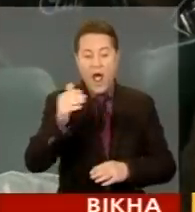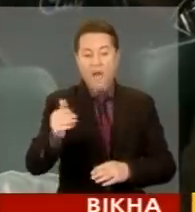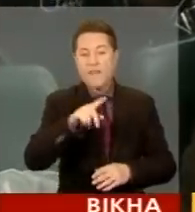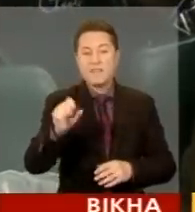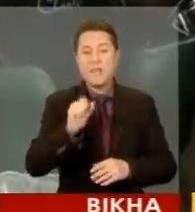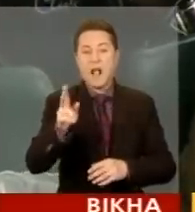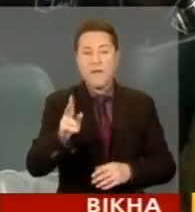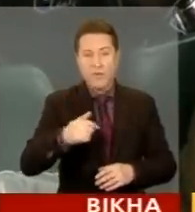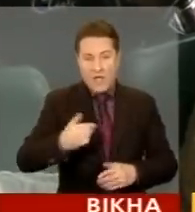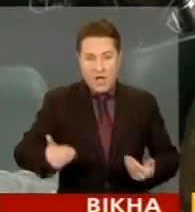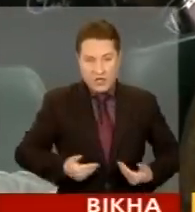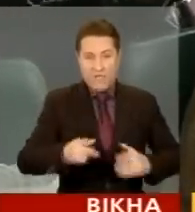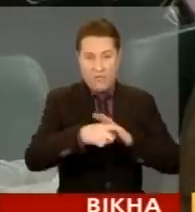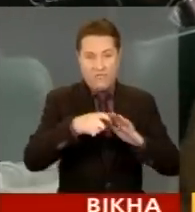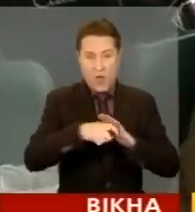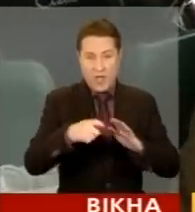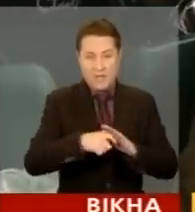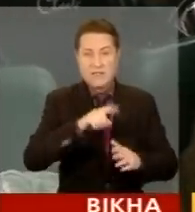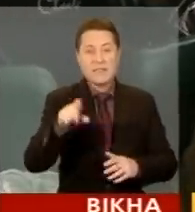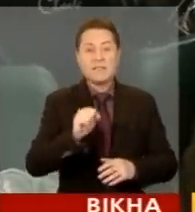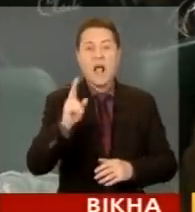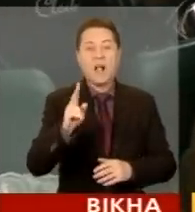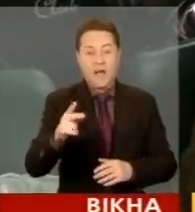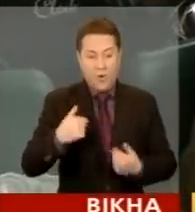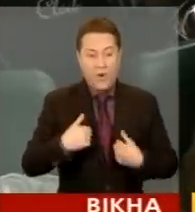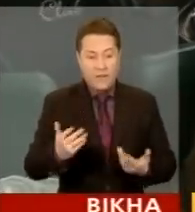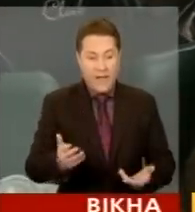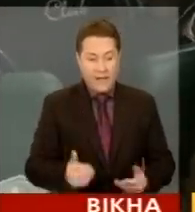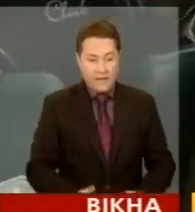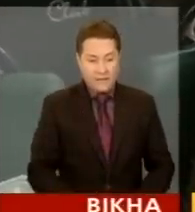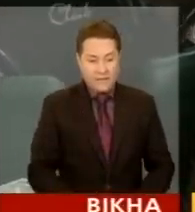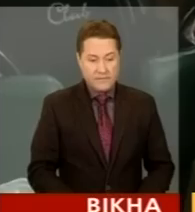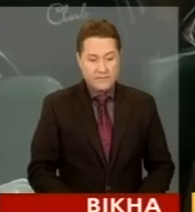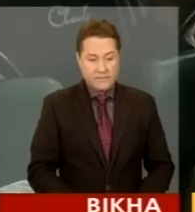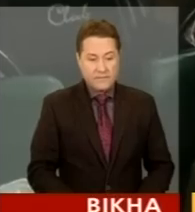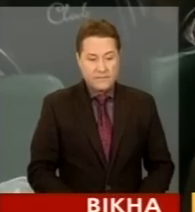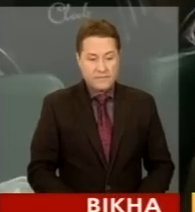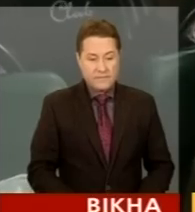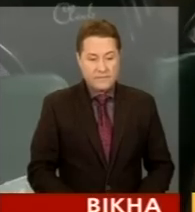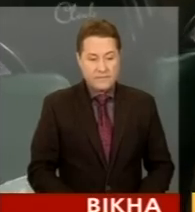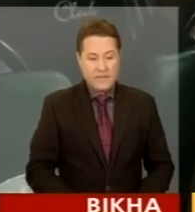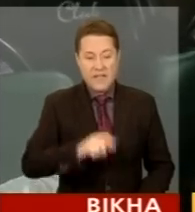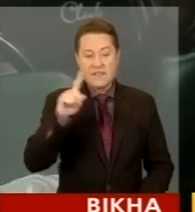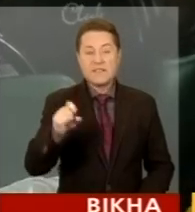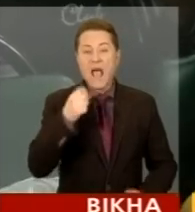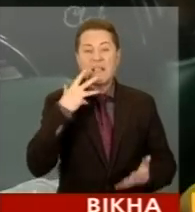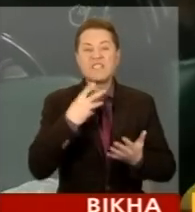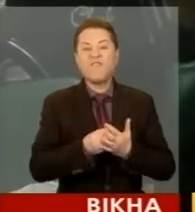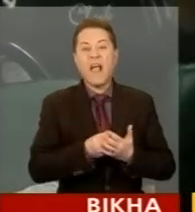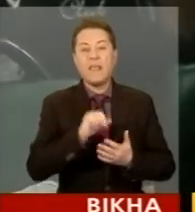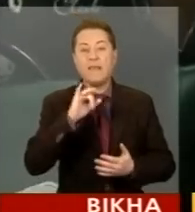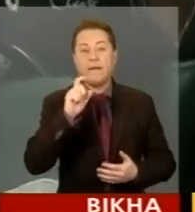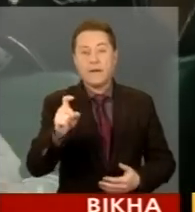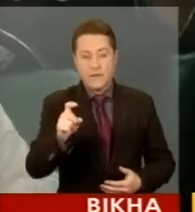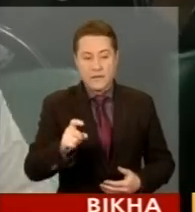живу в Донецьку. За кого я? Ну, логічний вивод. За кого я? Я не знаю. За своїх. А свої – це